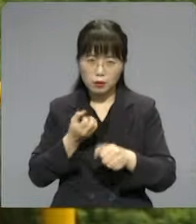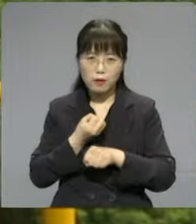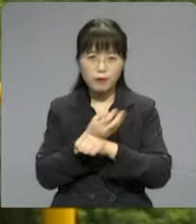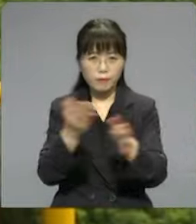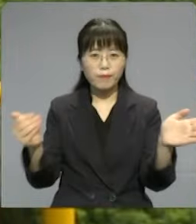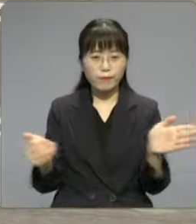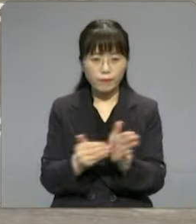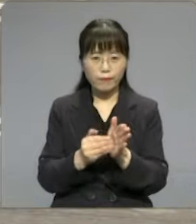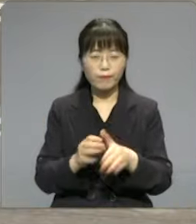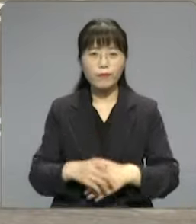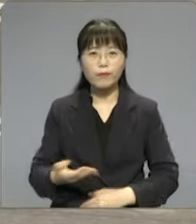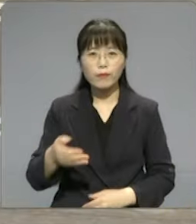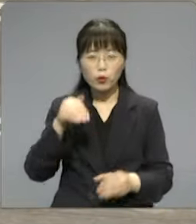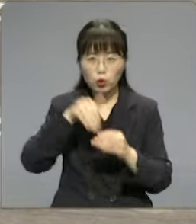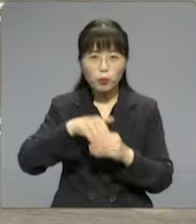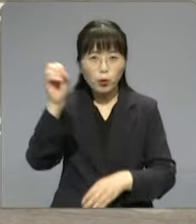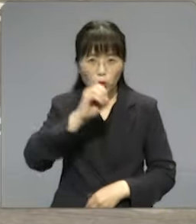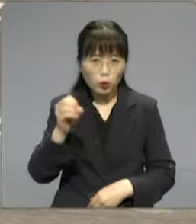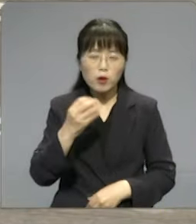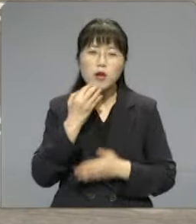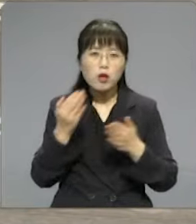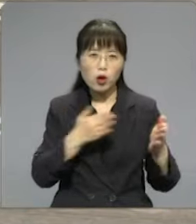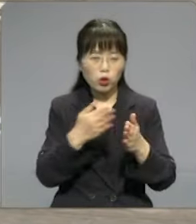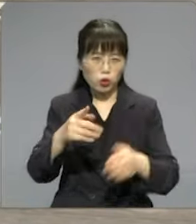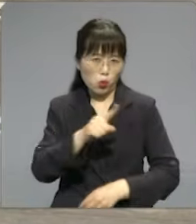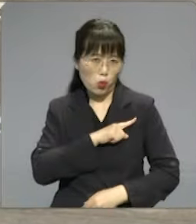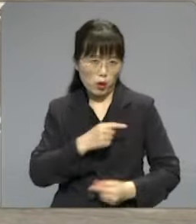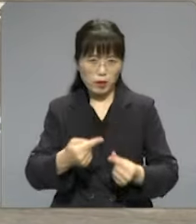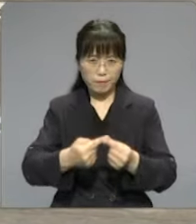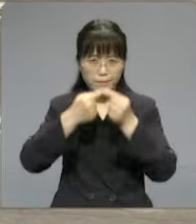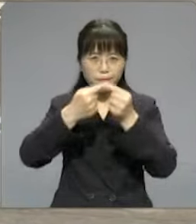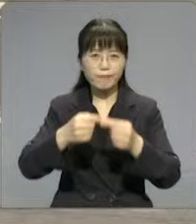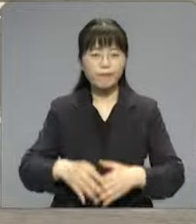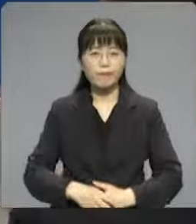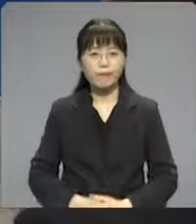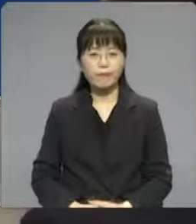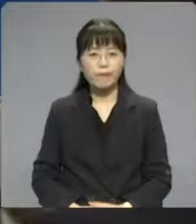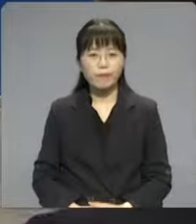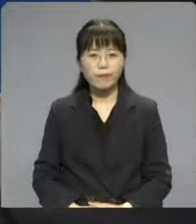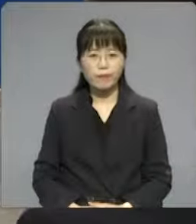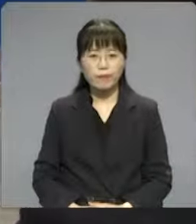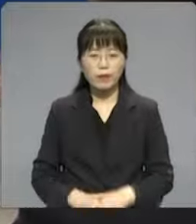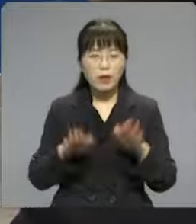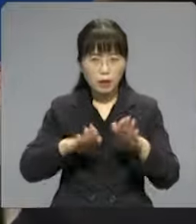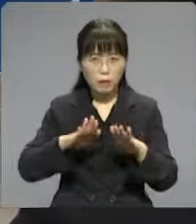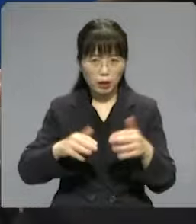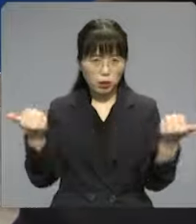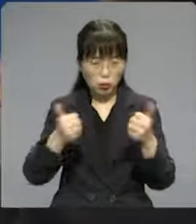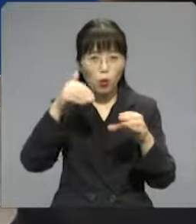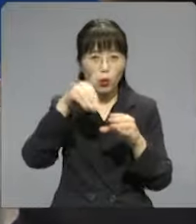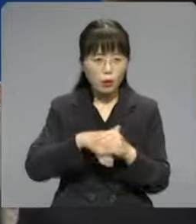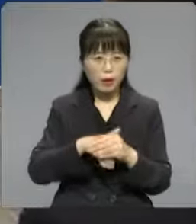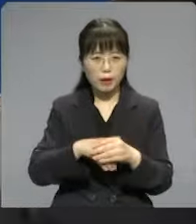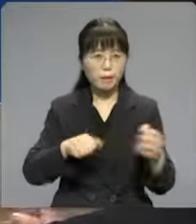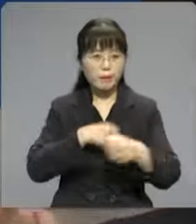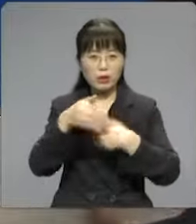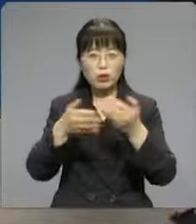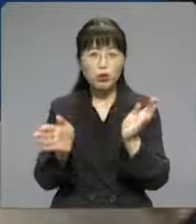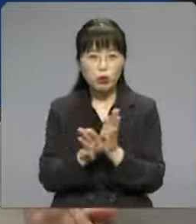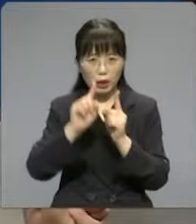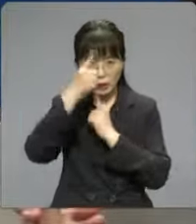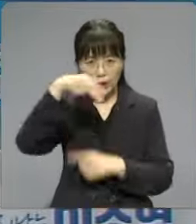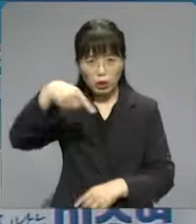보냈습니다. 득표율은 경기도에서 가장 높았습니다. 이번 총선에서는